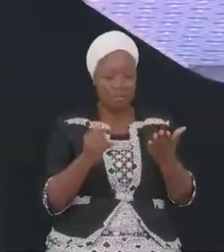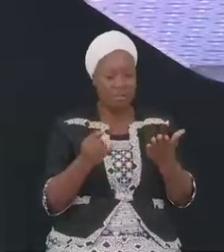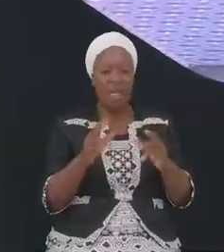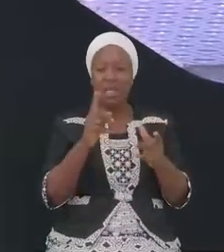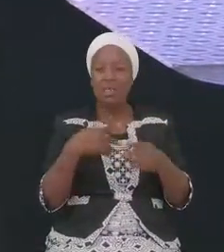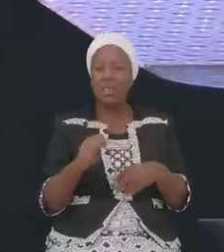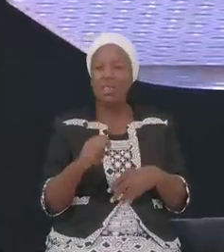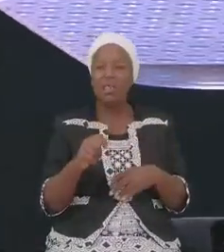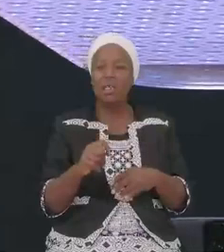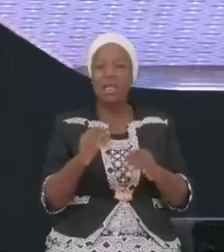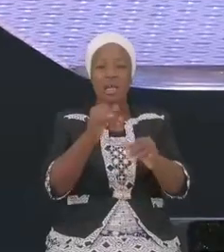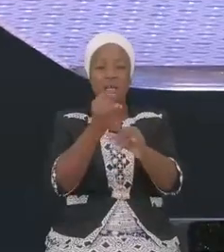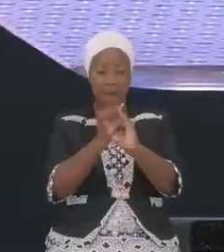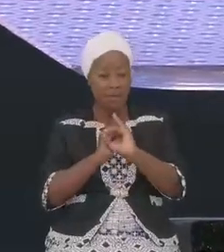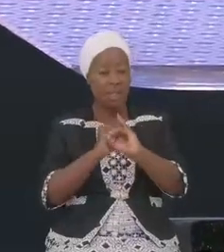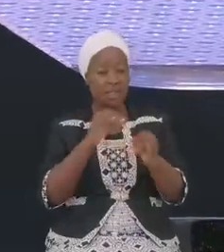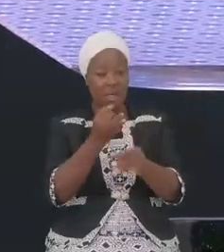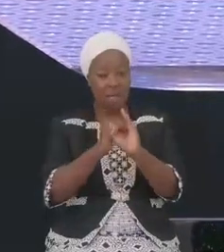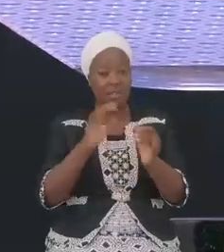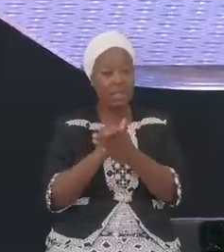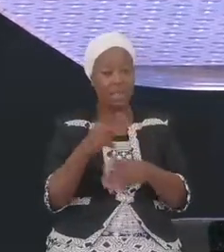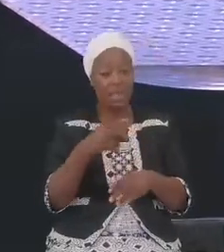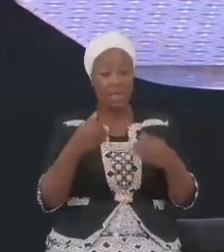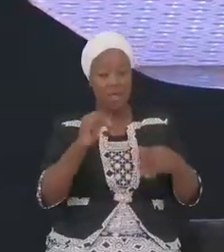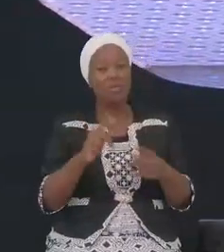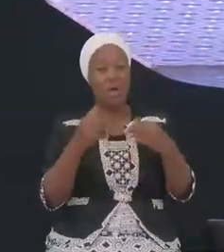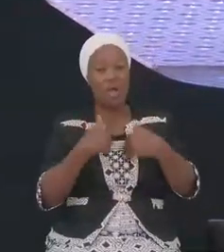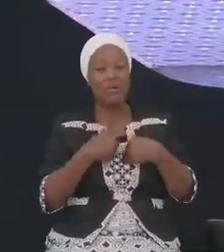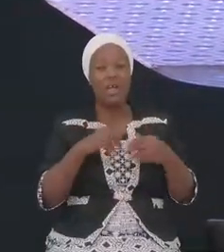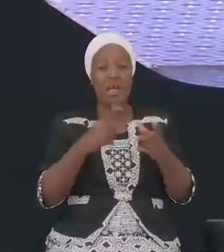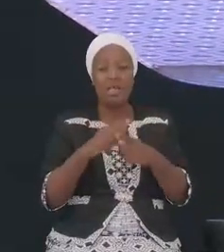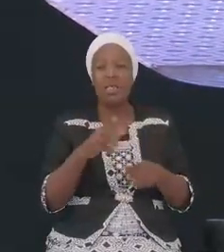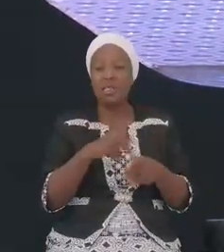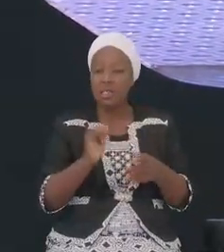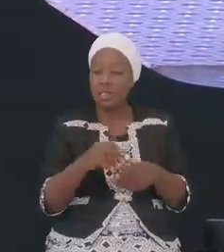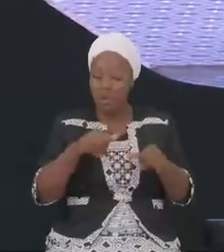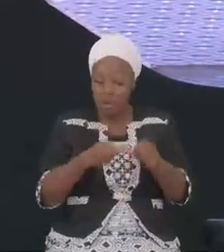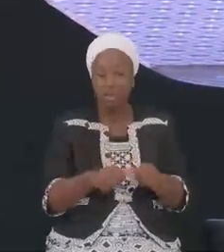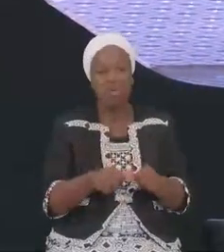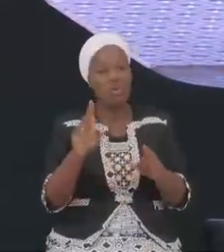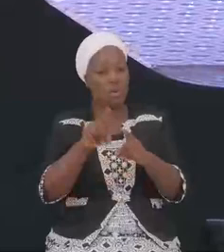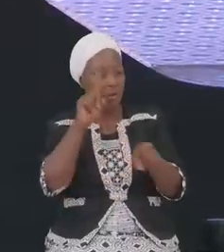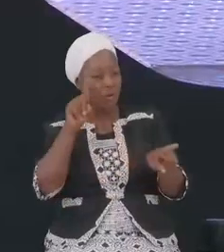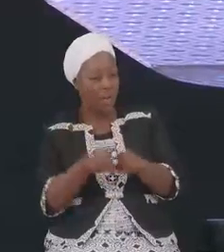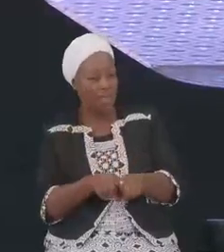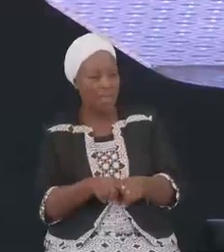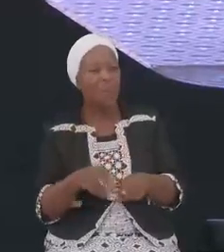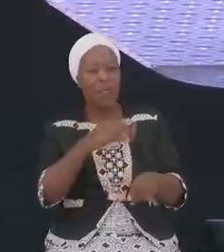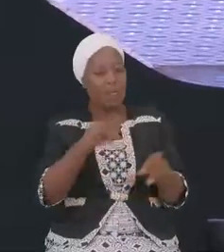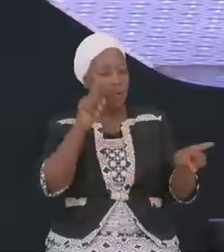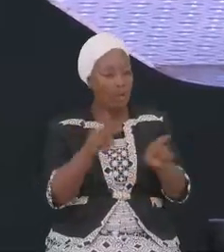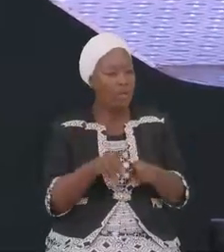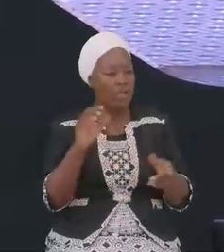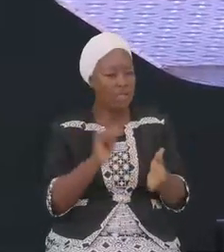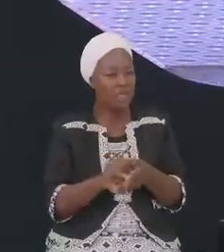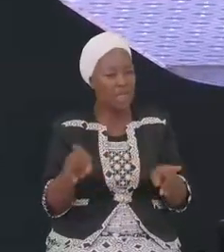dans l'alliance. C'est-à-dire, venez attachez-vous à l'Éternel par une alliance éternelle. Une alliance que